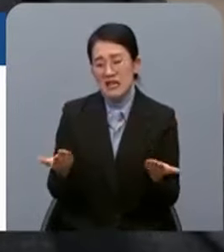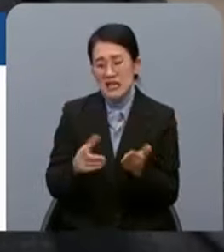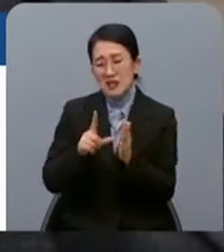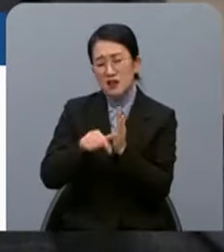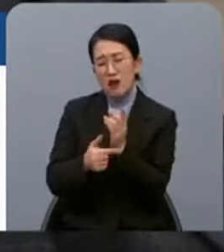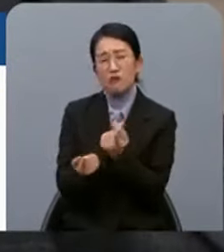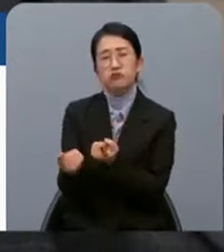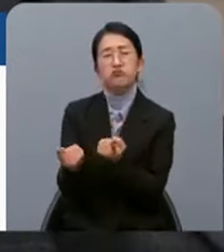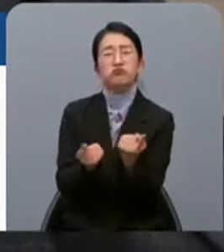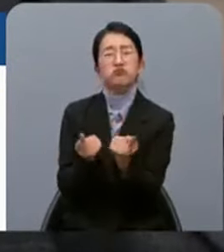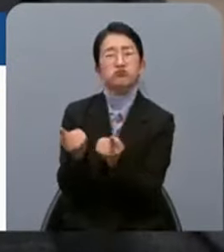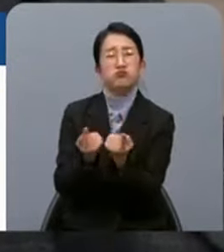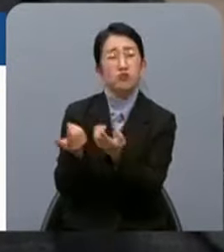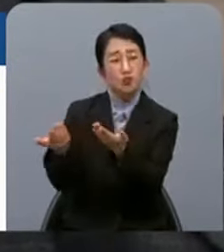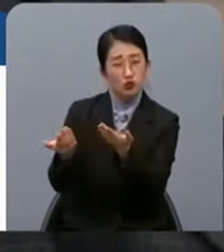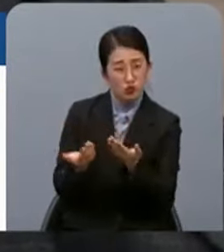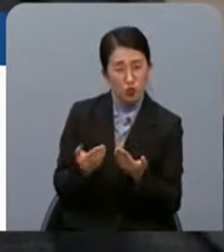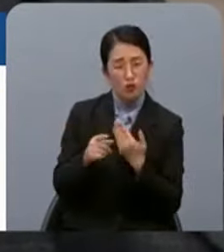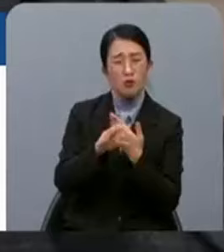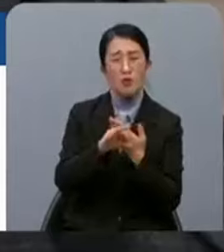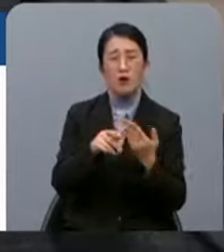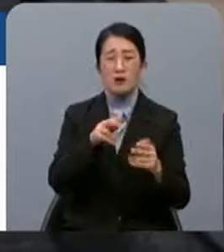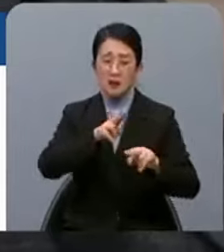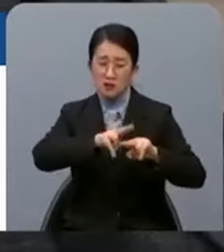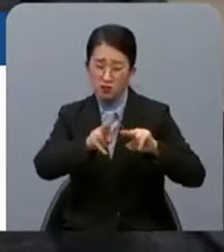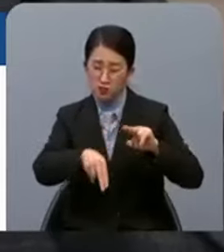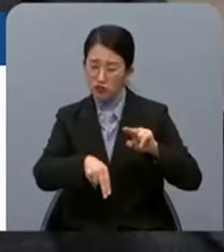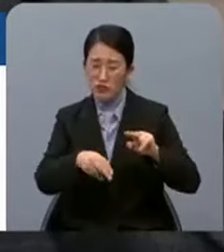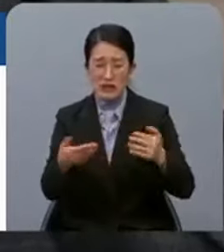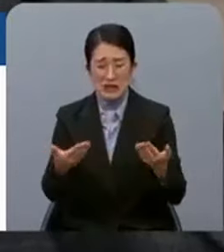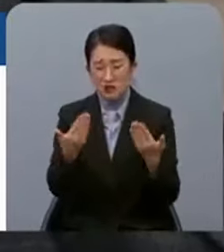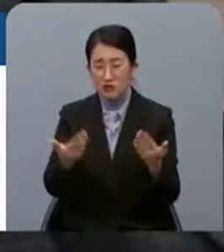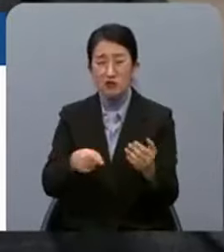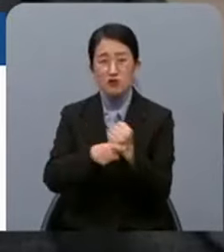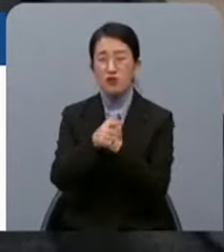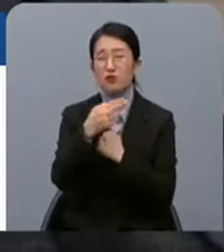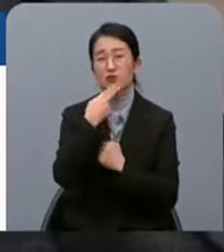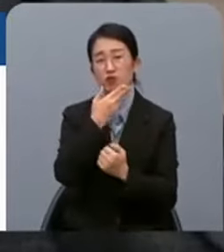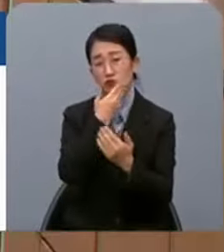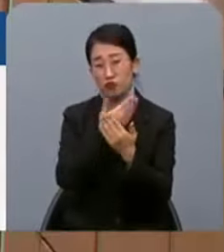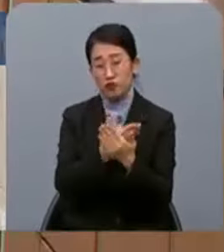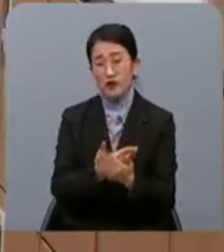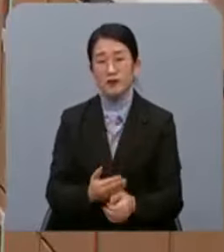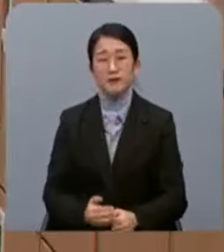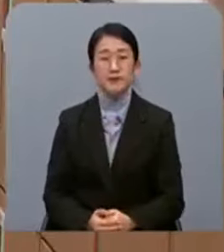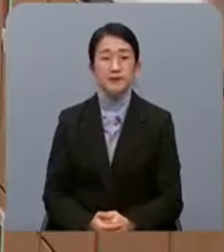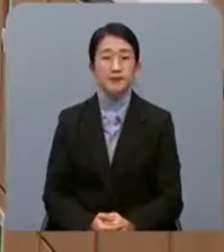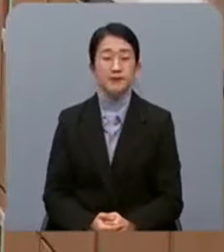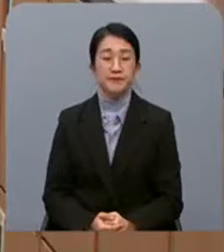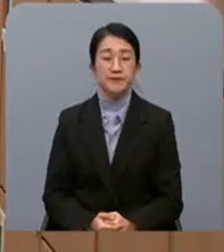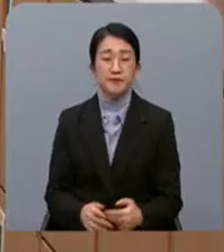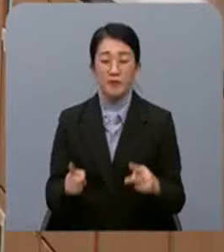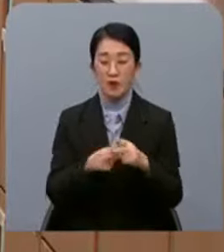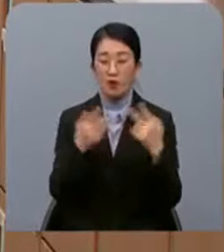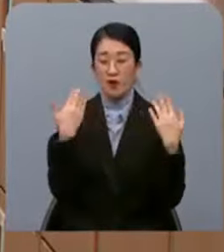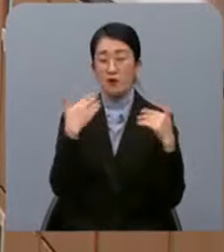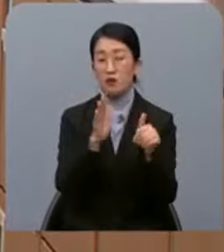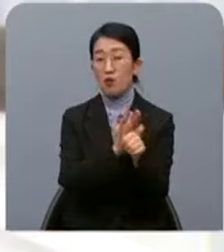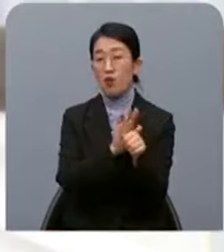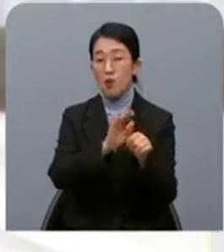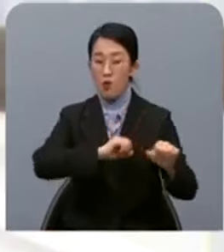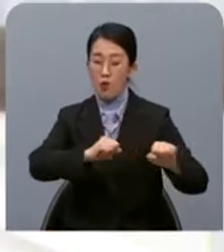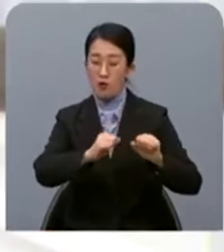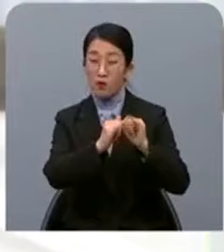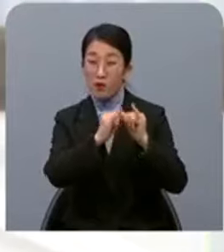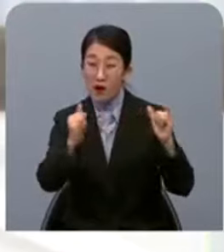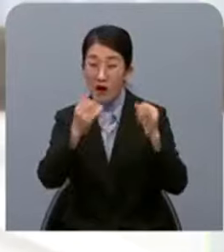해서 경력 단절이 이루어지지 않게 하는 것도 무엇보다 중요한 것 같습니다. 초등학교 돌봄 활동가 등